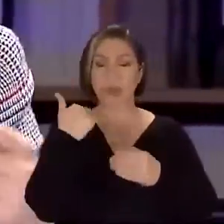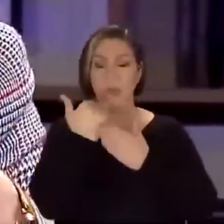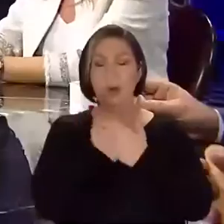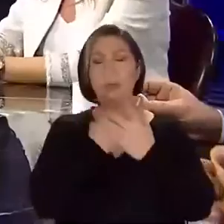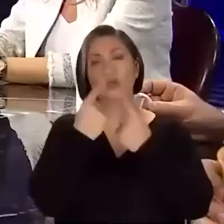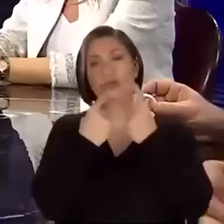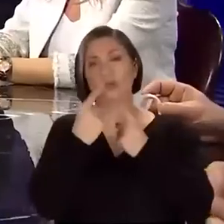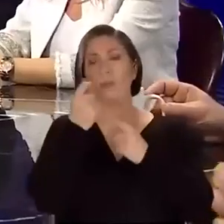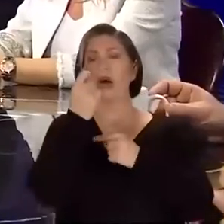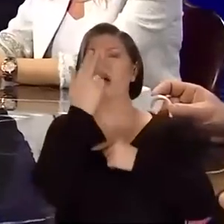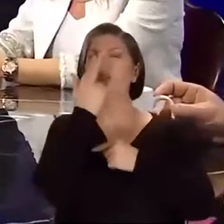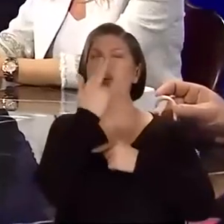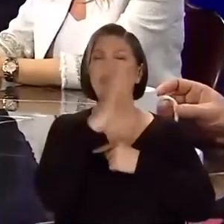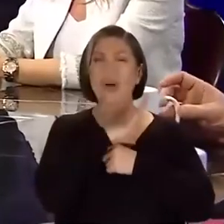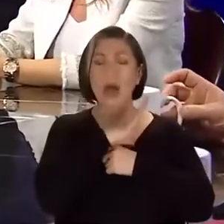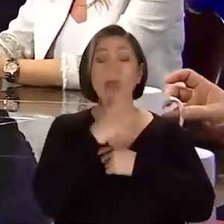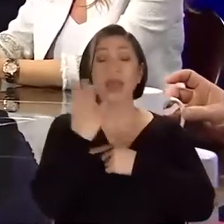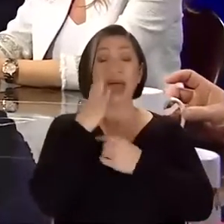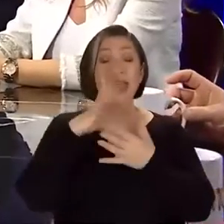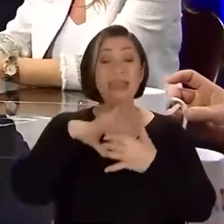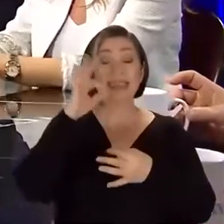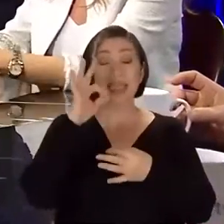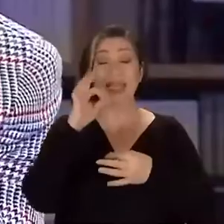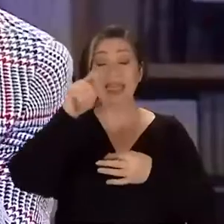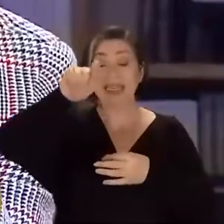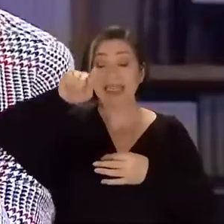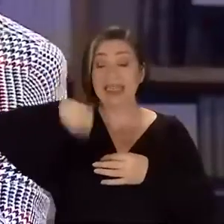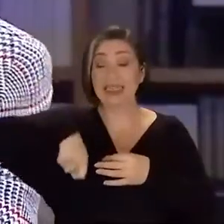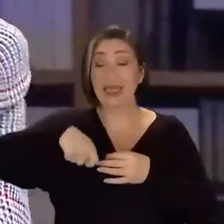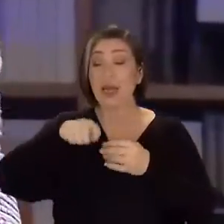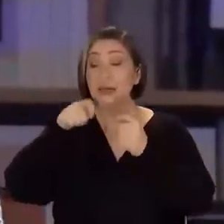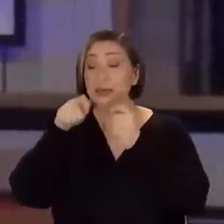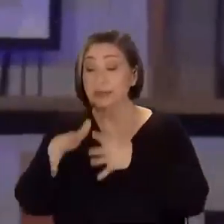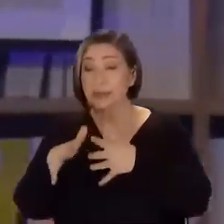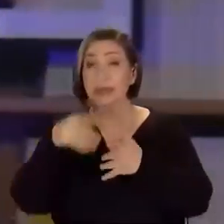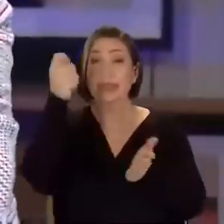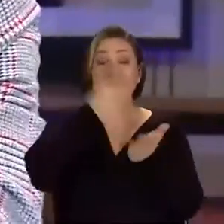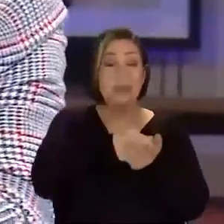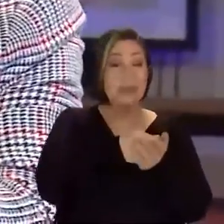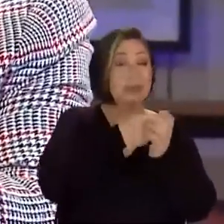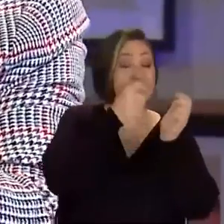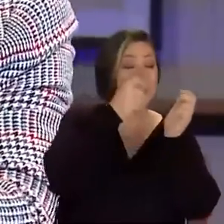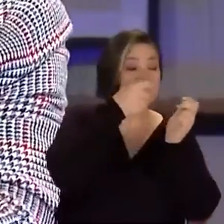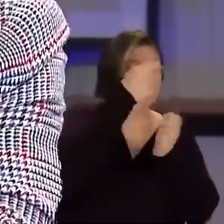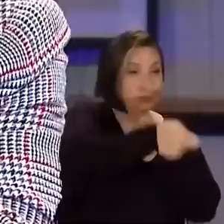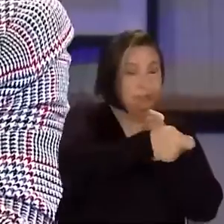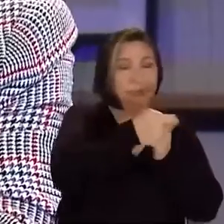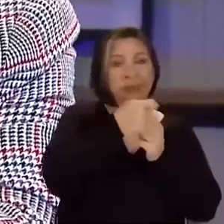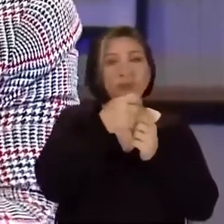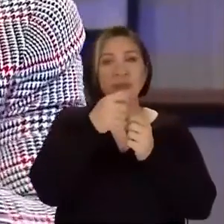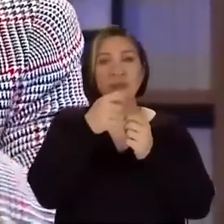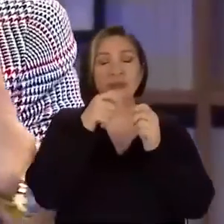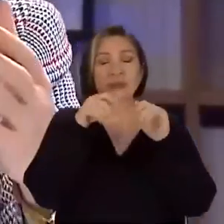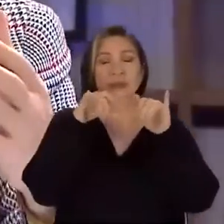programlarda konuştuğumuz para alışkanlığı. Daha insanlar kredi kartı harcamasıyla nakit elle tutulan